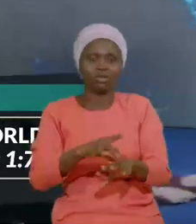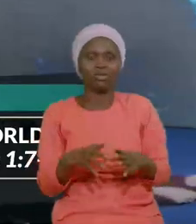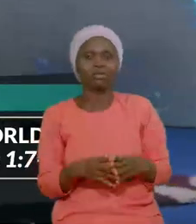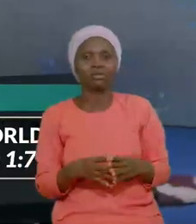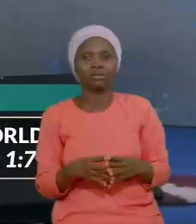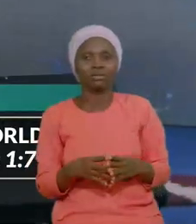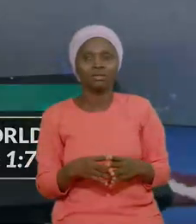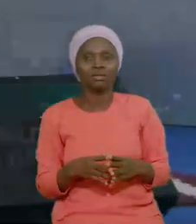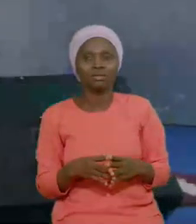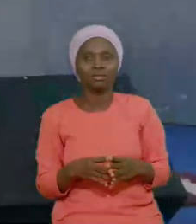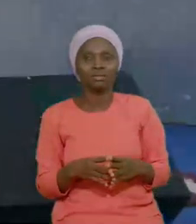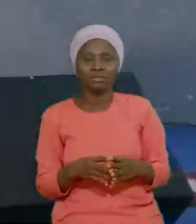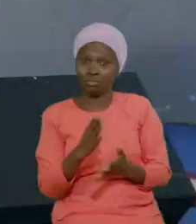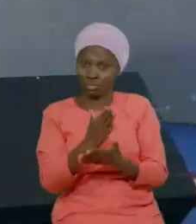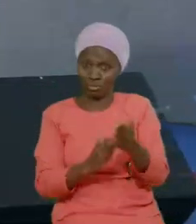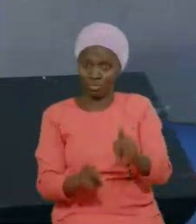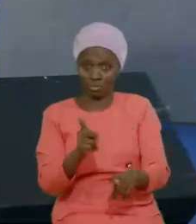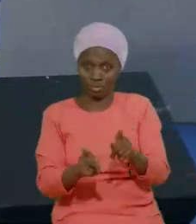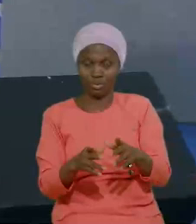Vous êtes le sel de la terre.